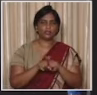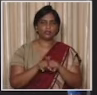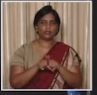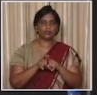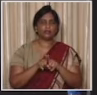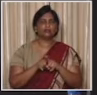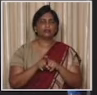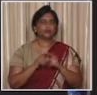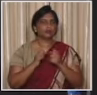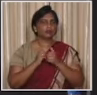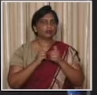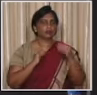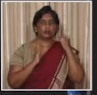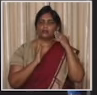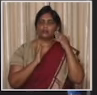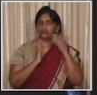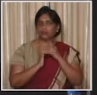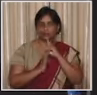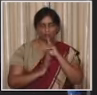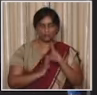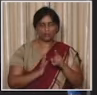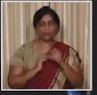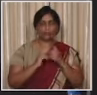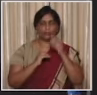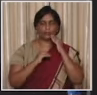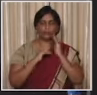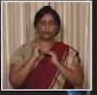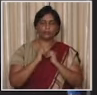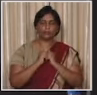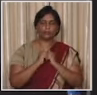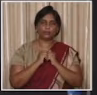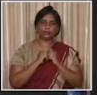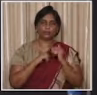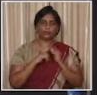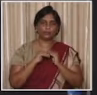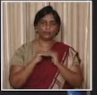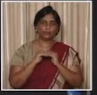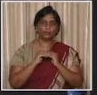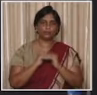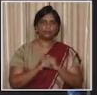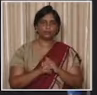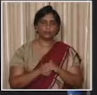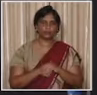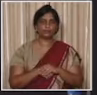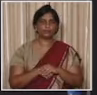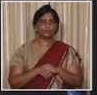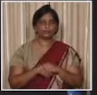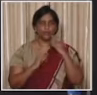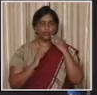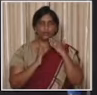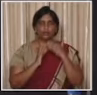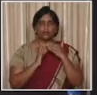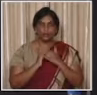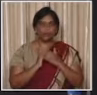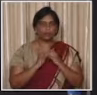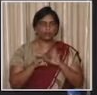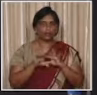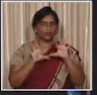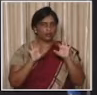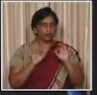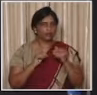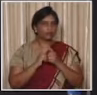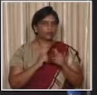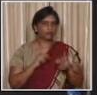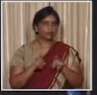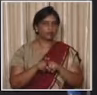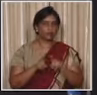ලක් වුණා කියන එක මේ අවස්ථාවේදී කියන්න ඕනේ. කාලය පිළිබඳ ගැටලුවක් තියෙන නිසා මිනිත්තු කිහිපයක් තියෙන නිසා මම